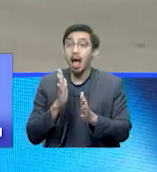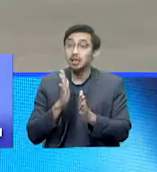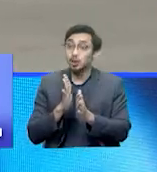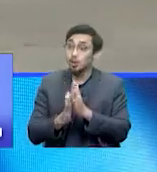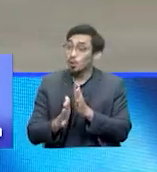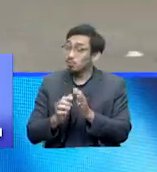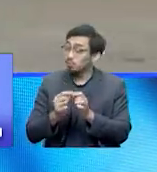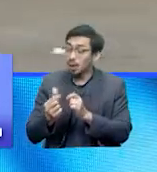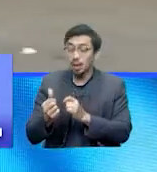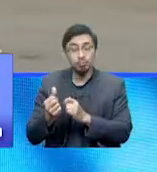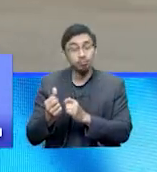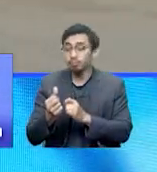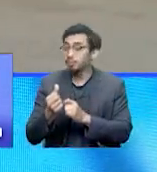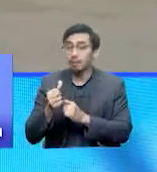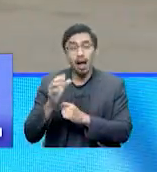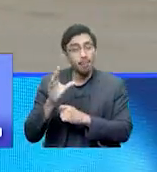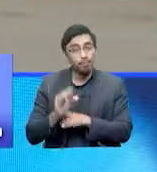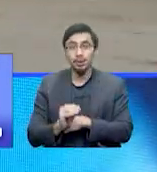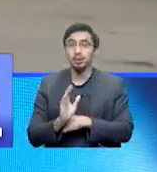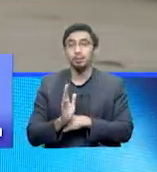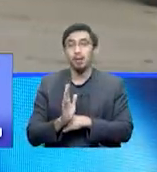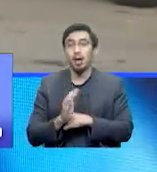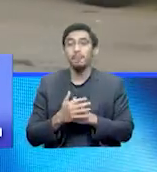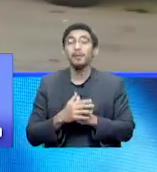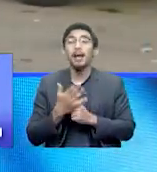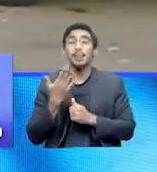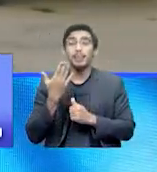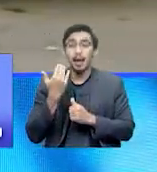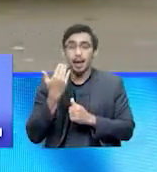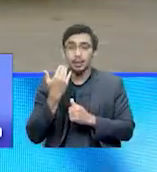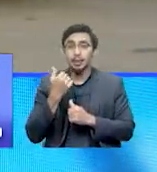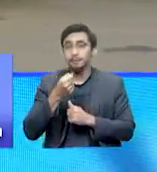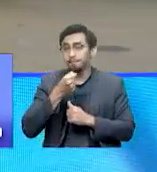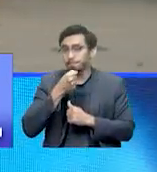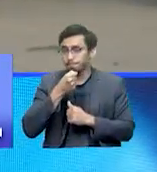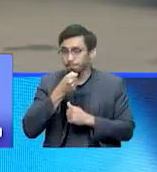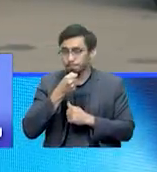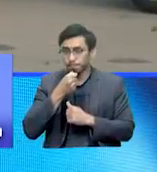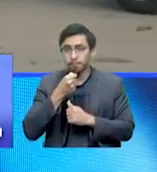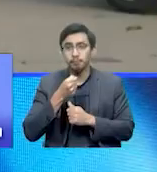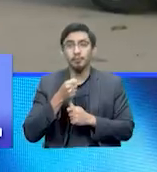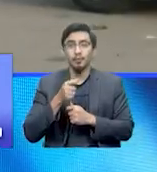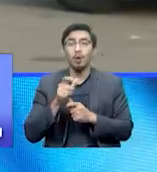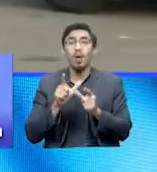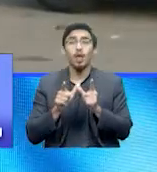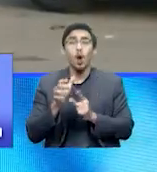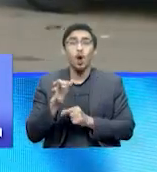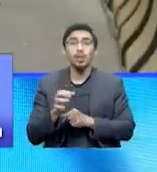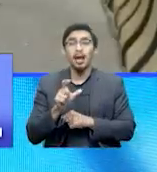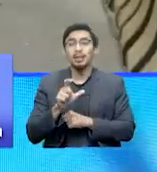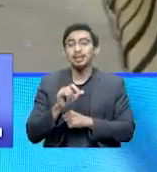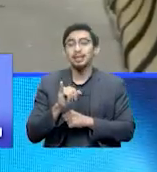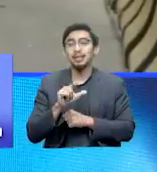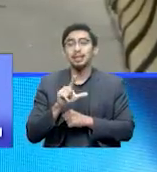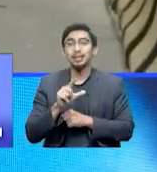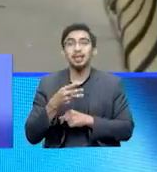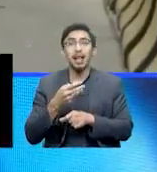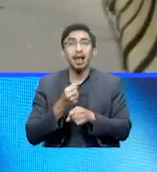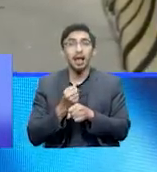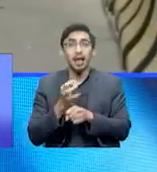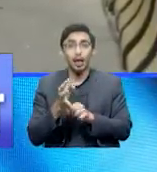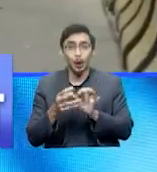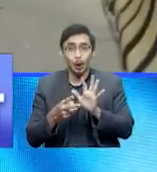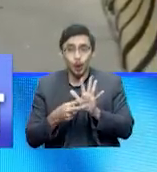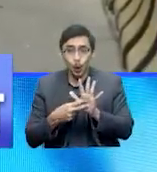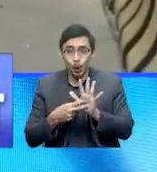juga dari pihak tadi juga kami juga sempat berbincang begitu bersama dengan Wali Kota Cilegon, Bapak Haldi Agustian. Ini juga